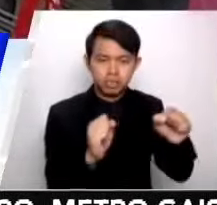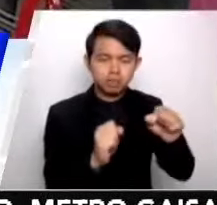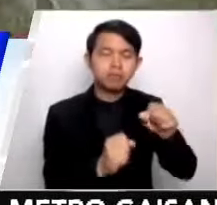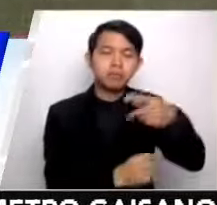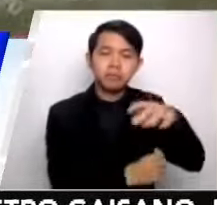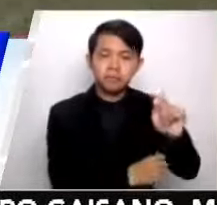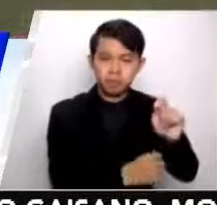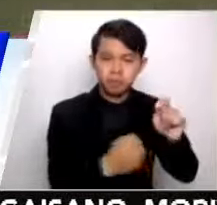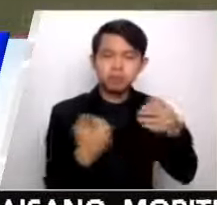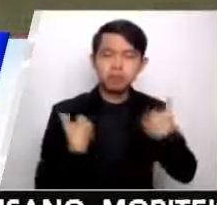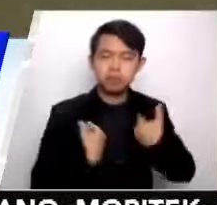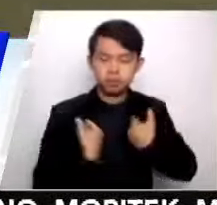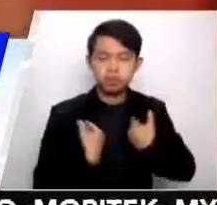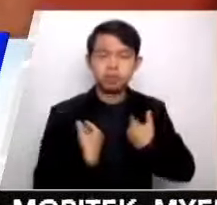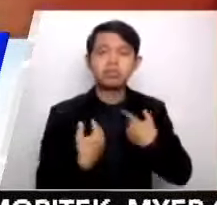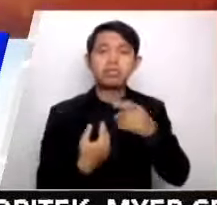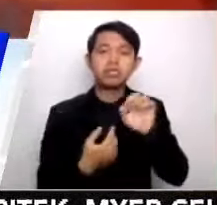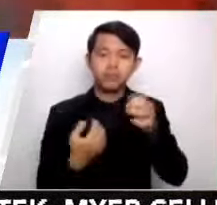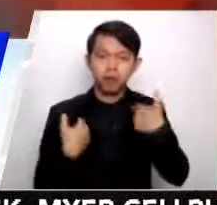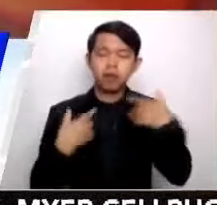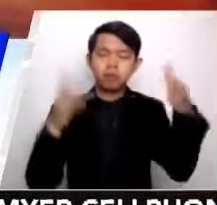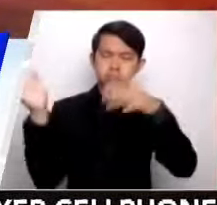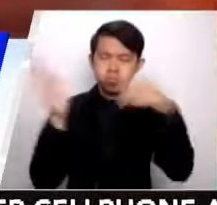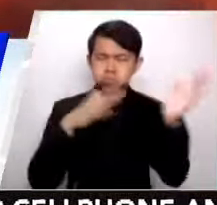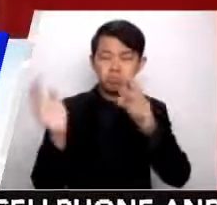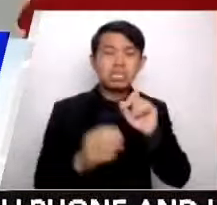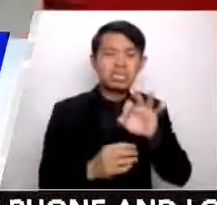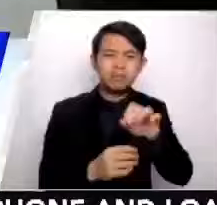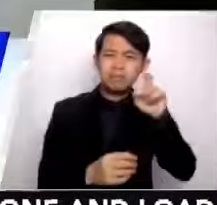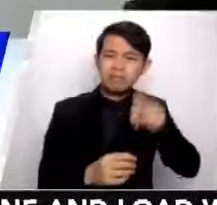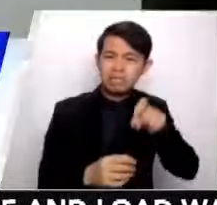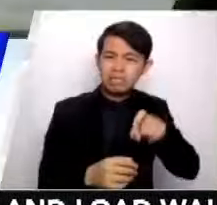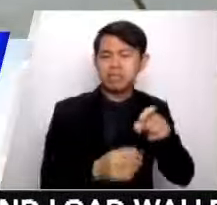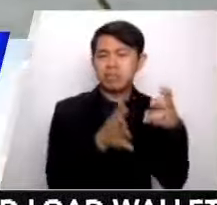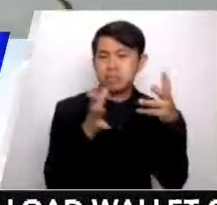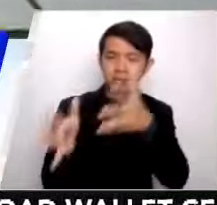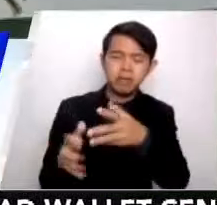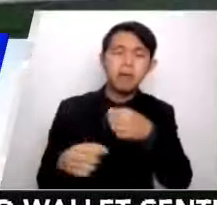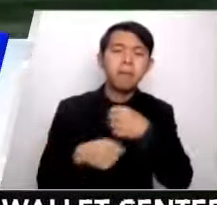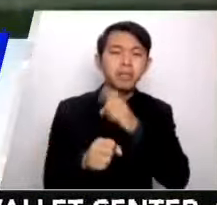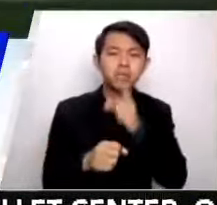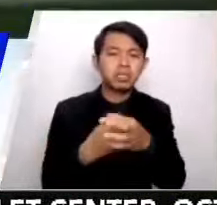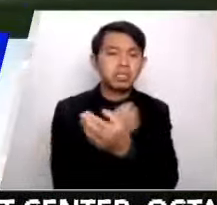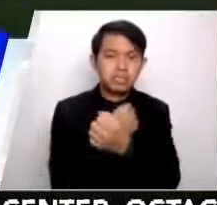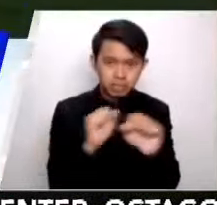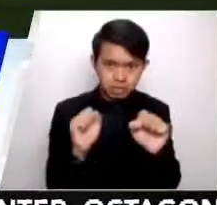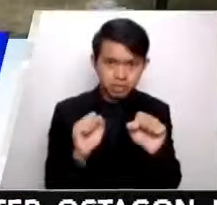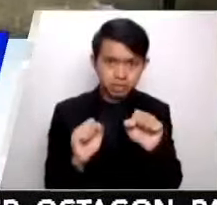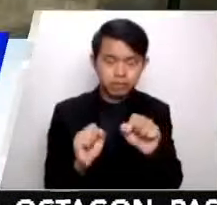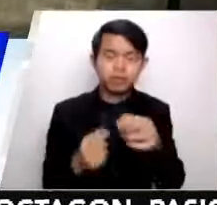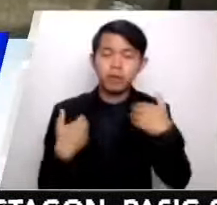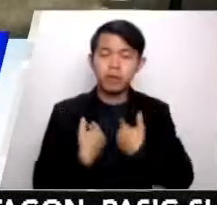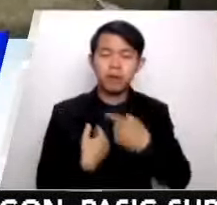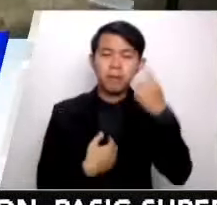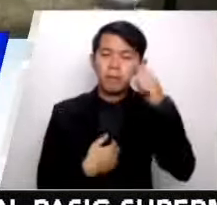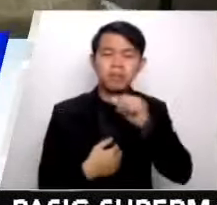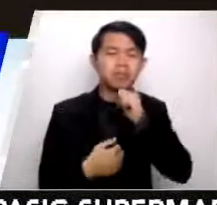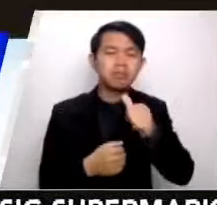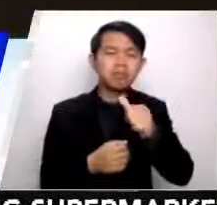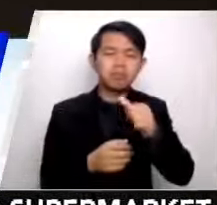kalamidad. Kung hindi maiiwasang iwanan, siguraduhin na sa mataas na bahagi ang mga alaga para hindi abutin ng baha. Huwag silang